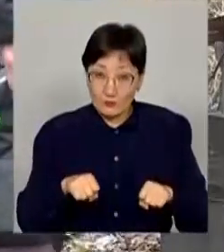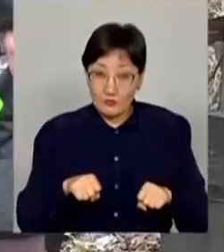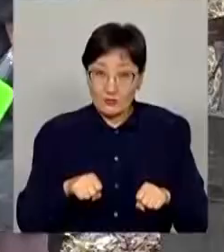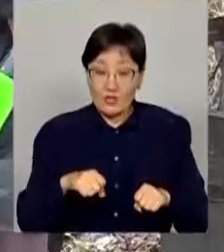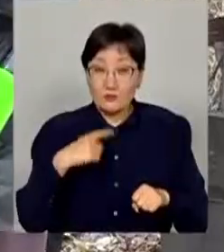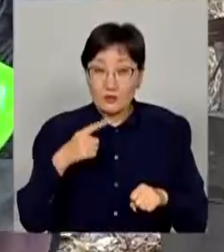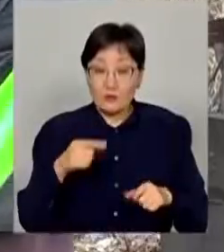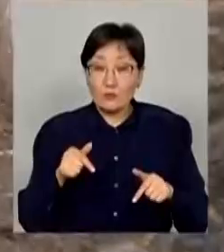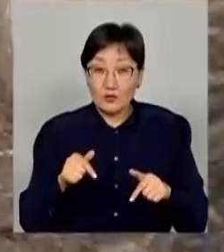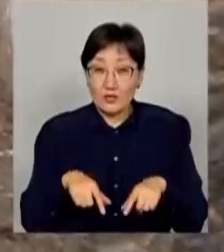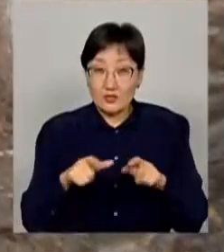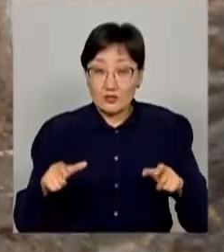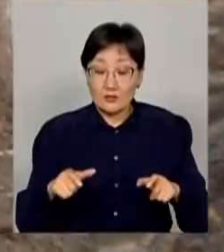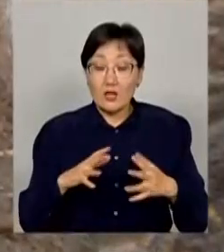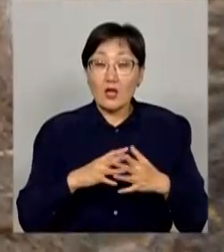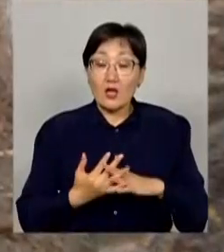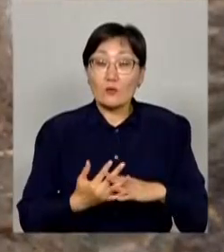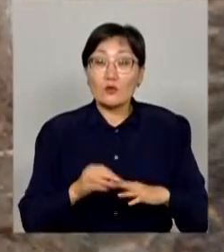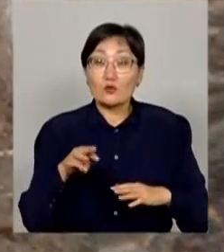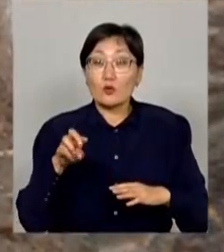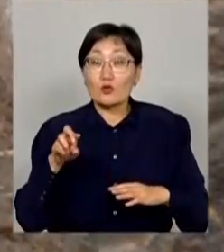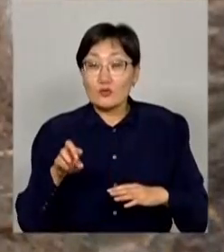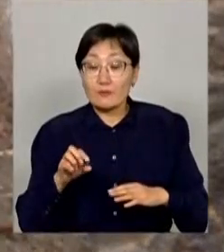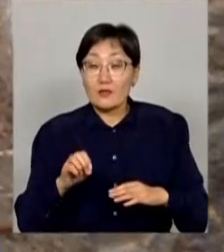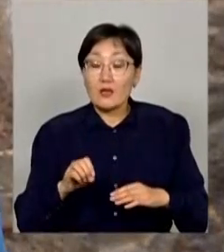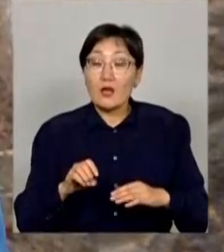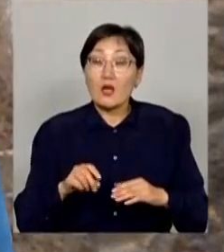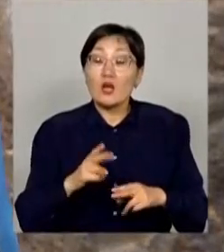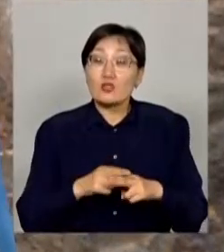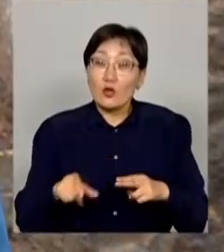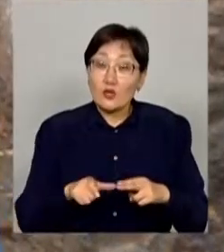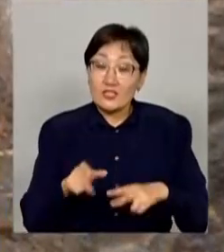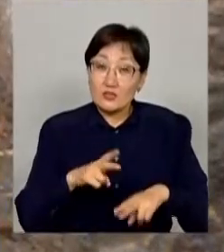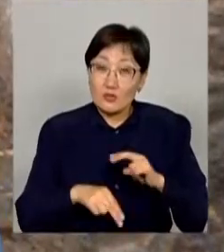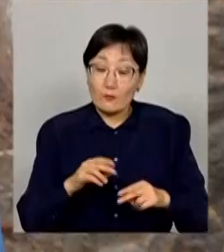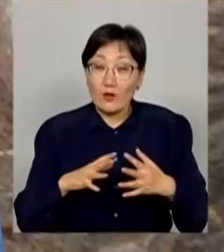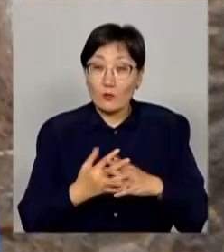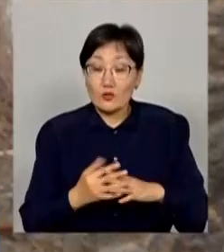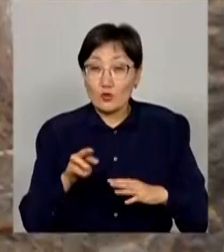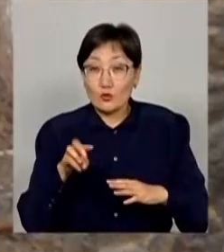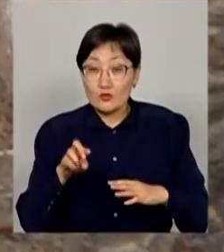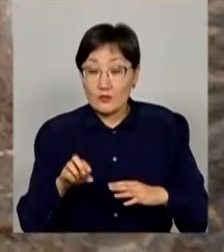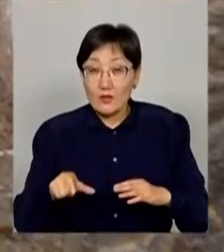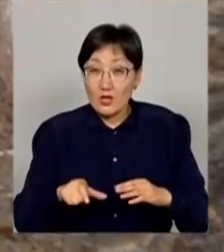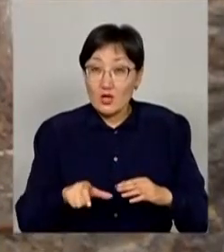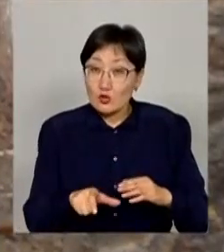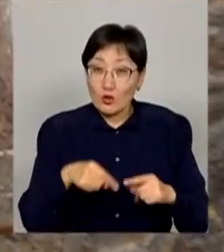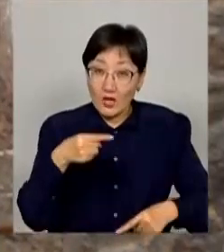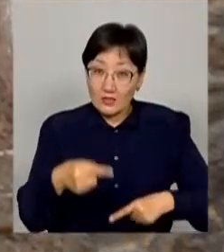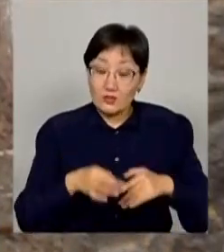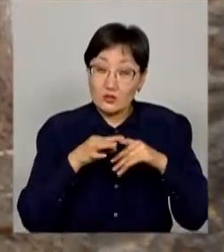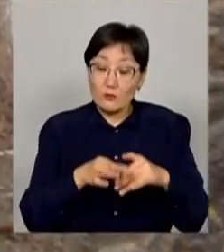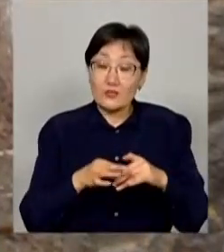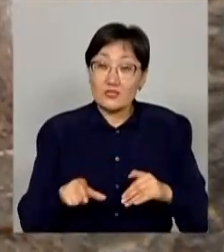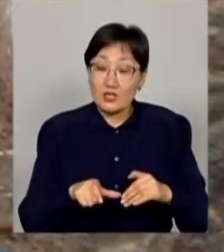емес дейді мұндағылар мына ауылға келіп түрксібтің жолын салды ғой осы ал мына біздің ауылдың түрксіп осы жолмен өтеді сол кезде дейді